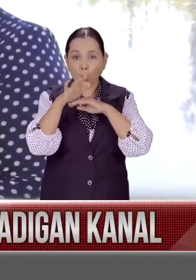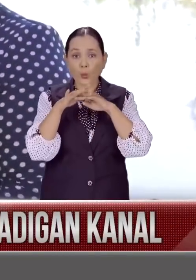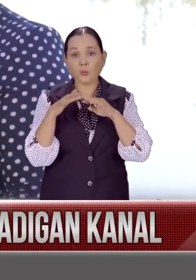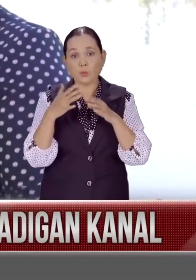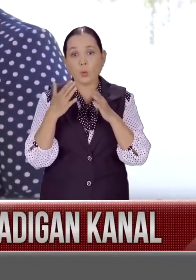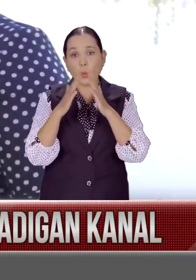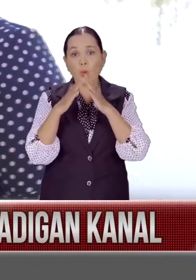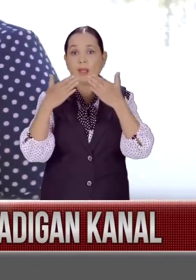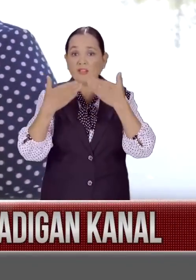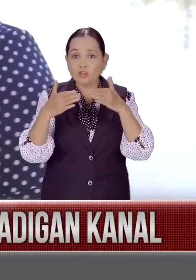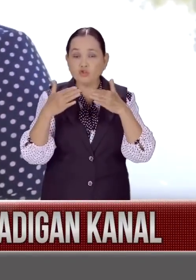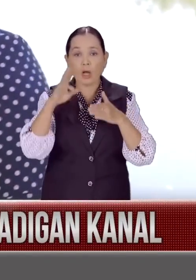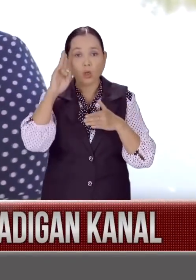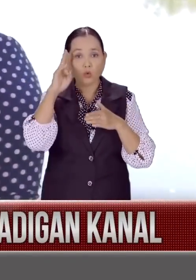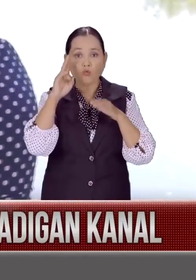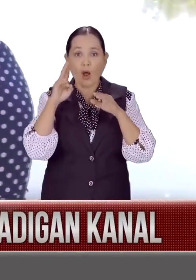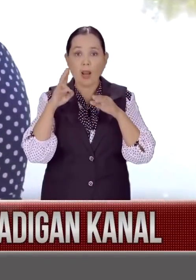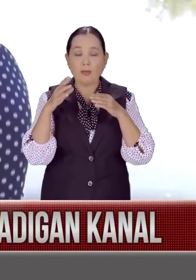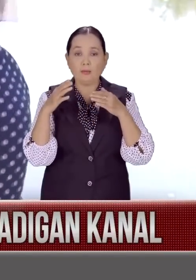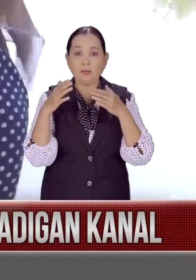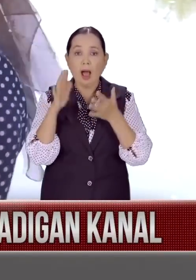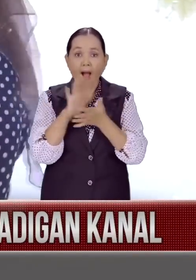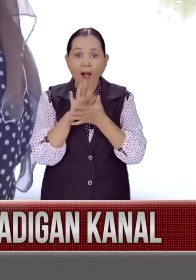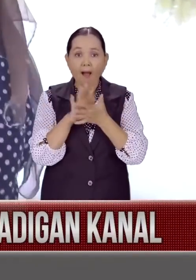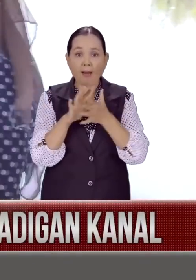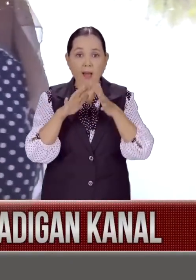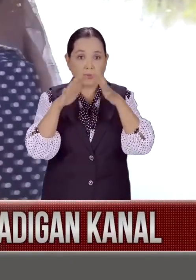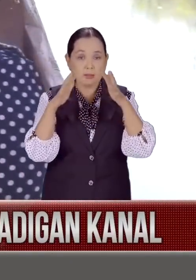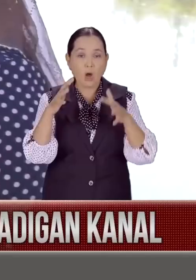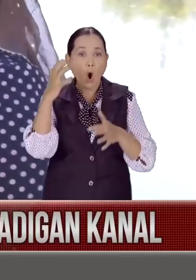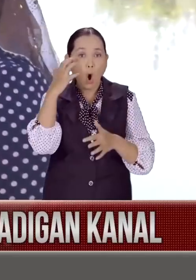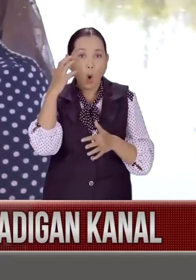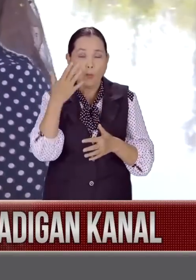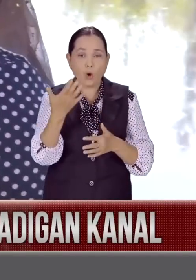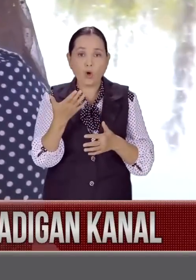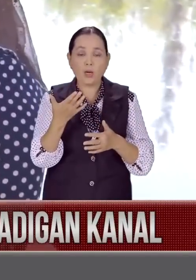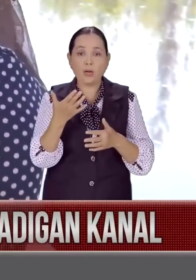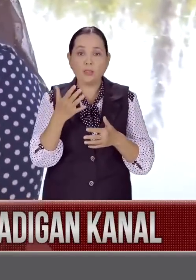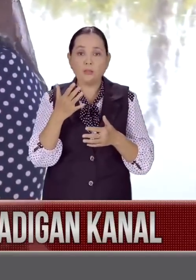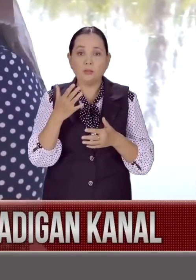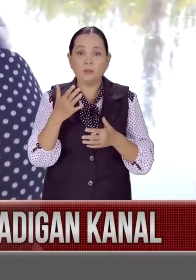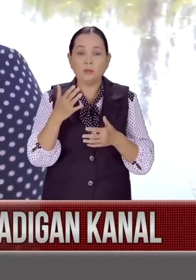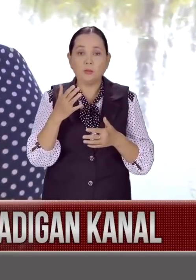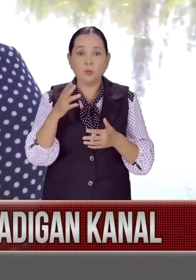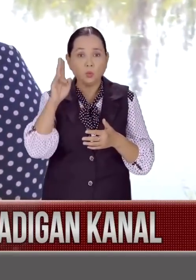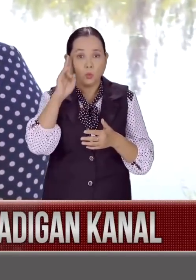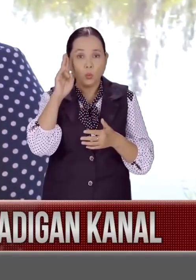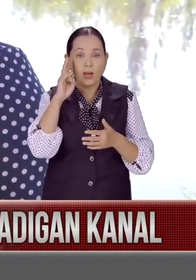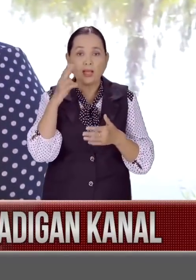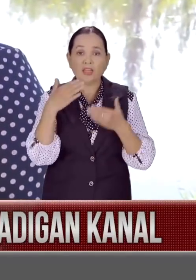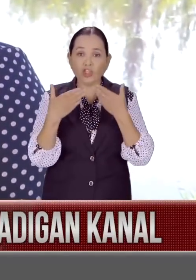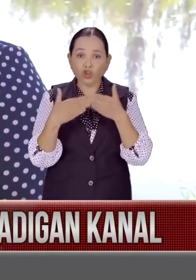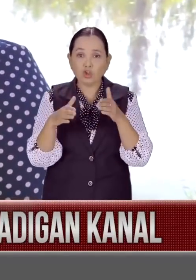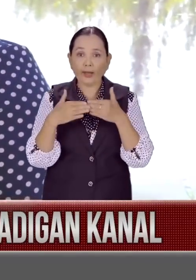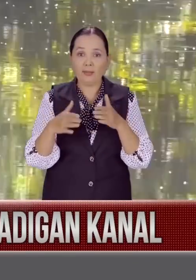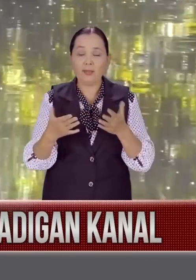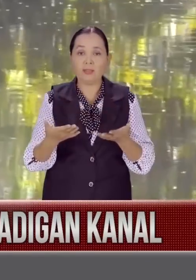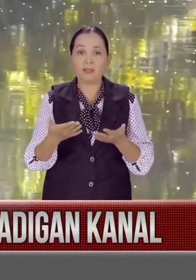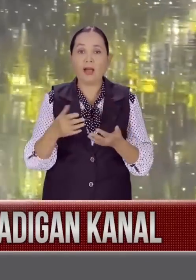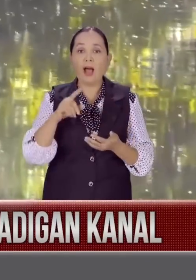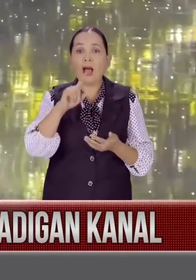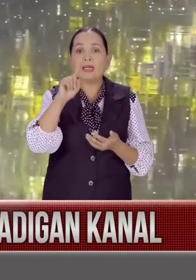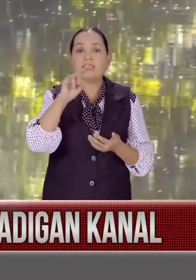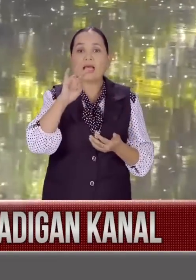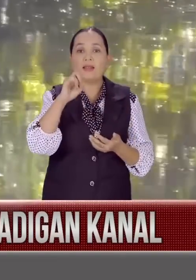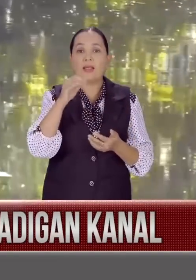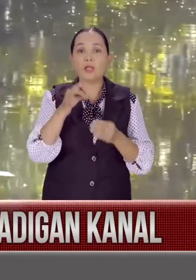uylardan chiqqan tualet axlatlari oqib kelgan mana. Qop-qora anaqa tualetni chiqindisi.